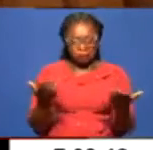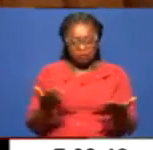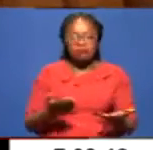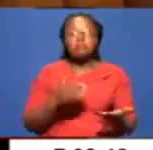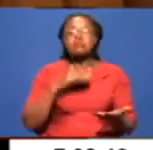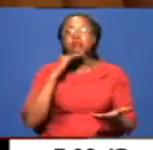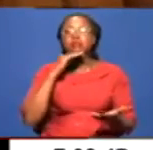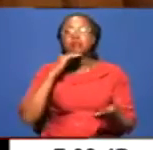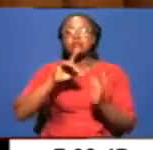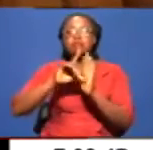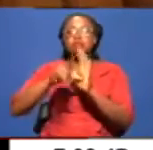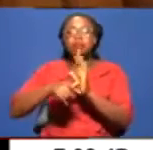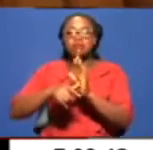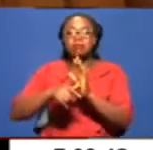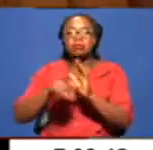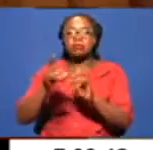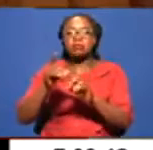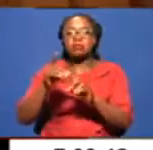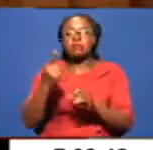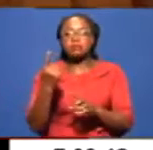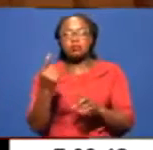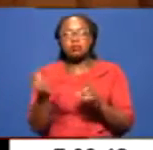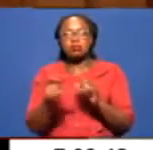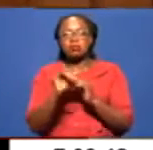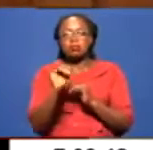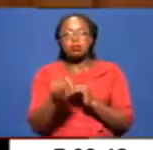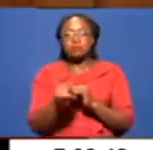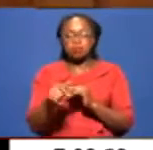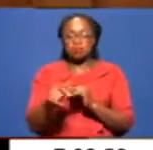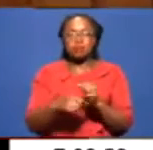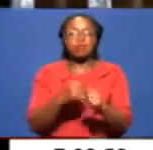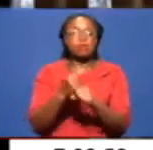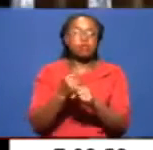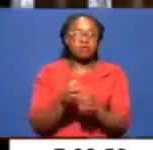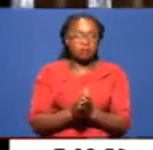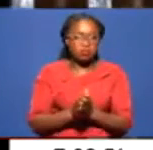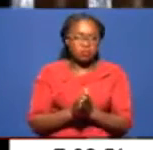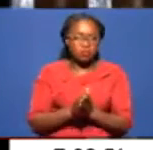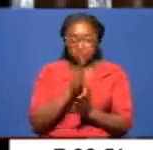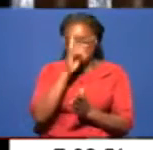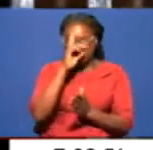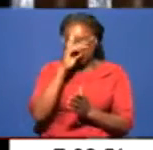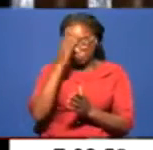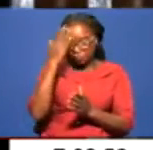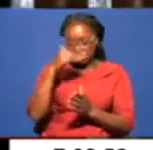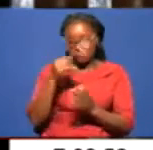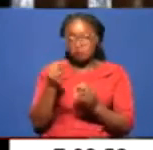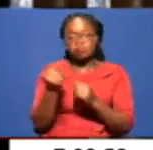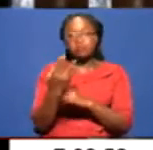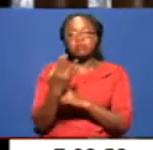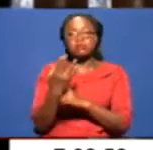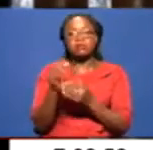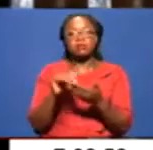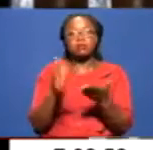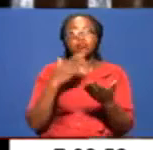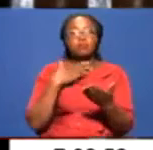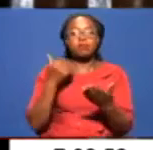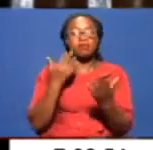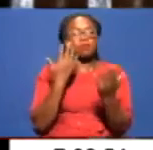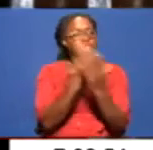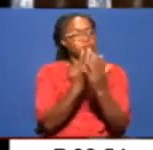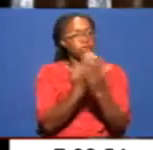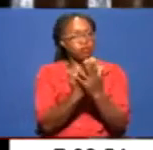chake mnamo tarehe 1 mwezi Januari mwaka huu. Polisi waliomba siku 14 kumzuilia mshukiwa, lakini